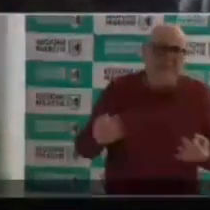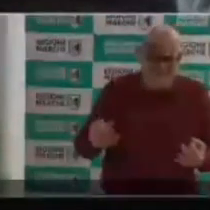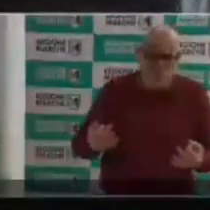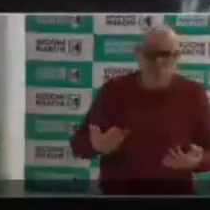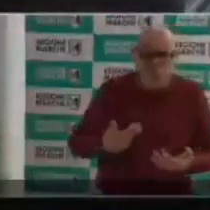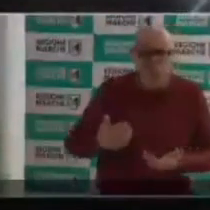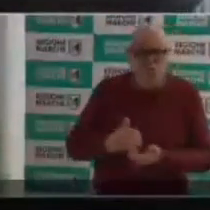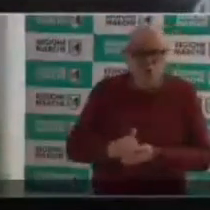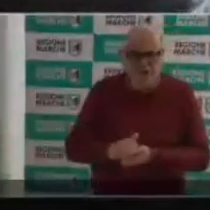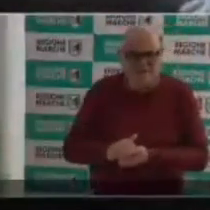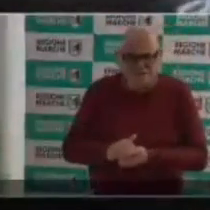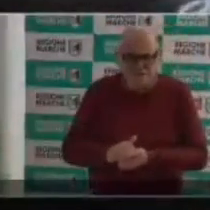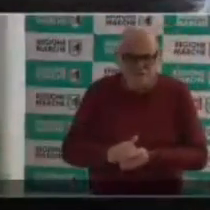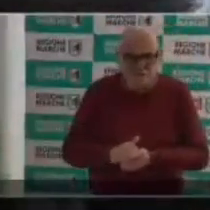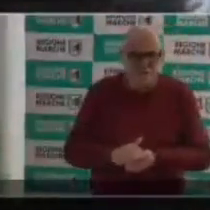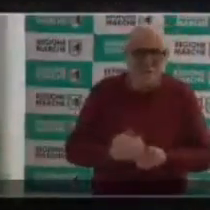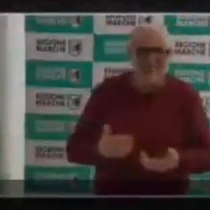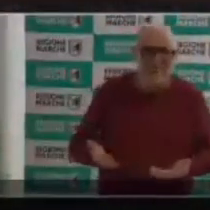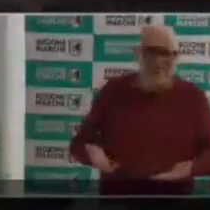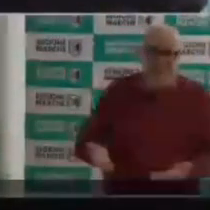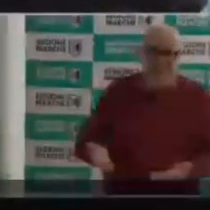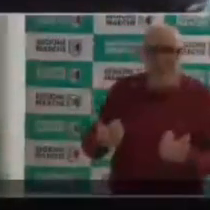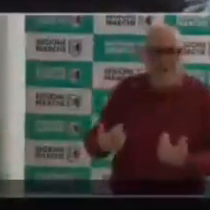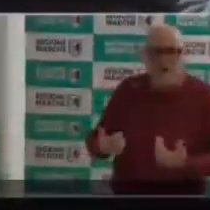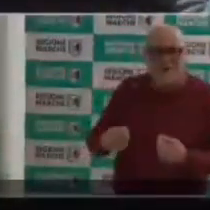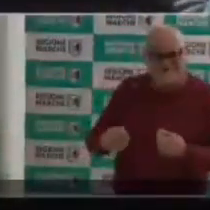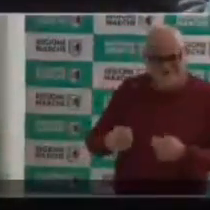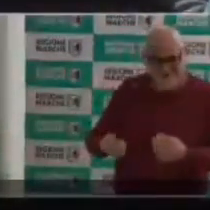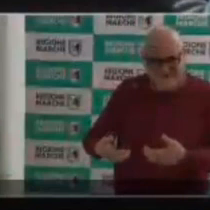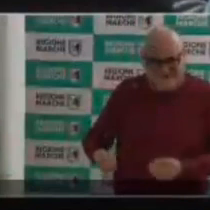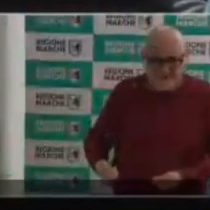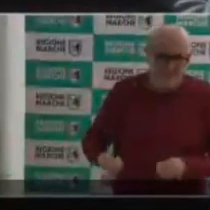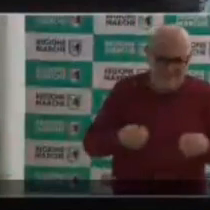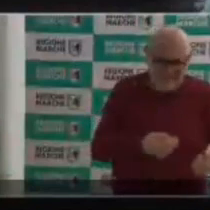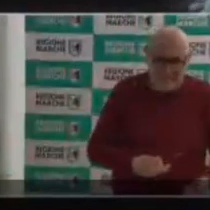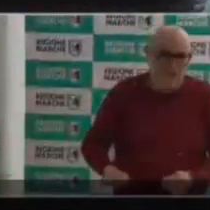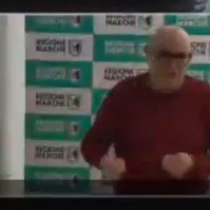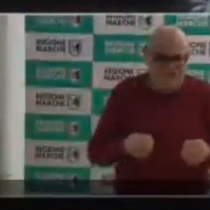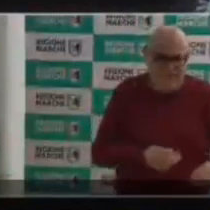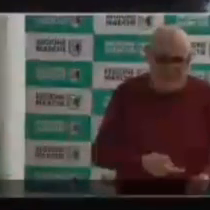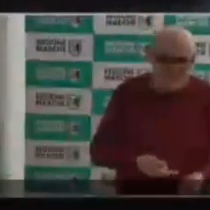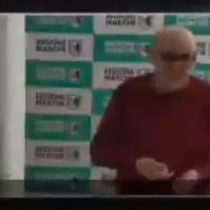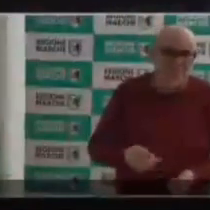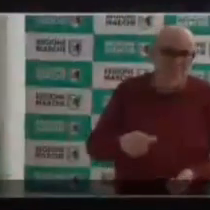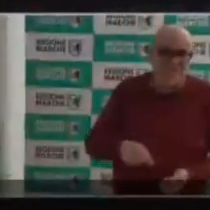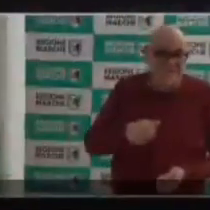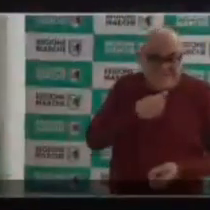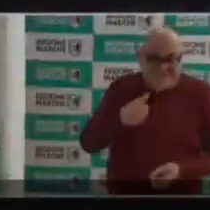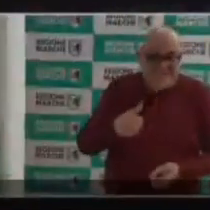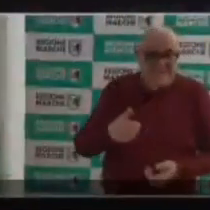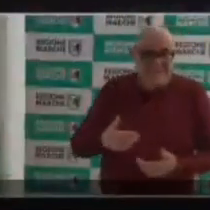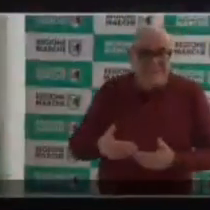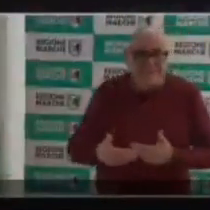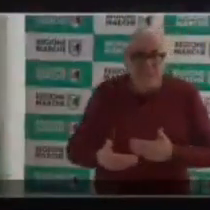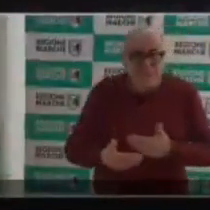associazioni. Assolutamente. Casa delle Culture, tanto per fare un nome. Sì. Quindi possiamo dire che anche nei servizi di prossimità, per esempio, c'è bisogno